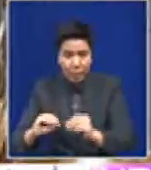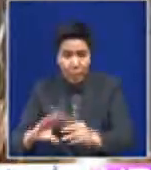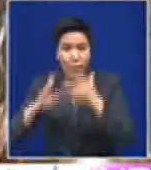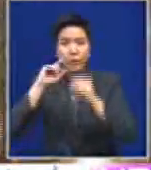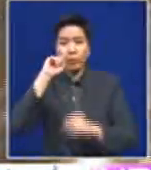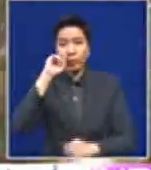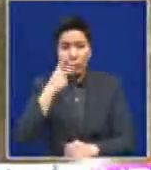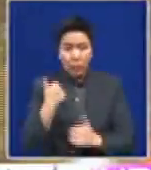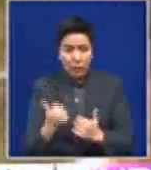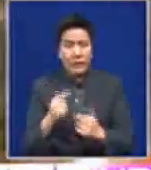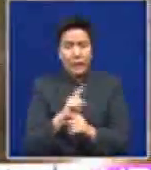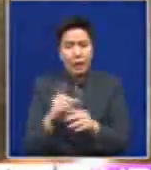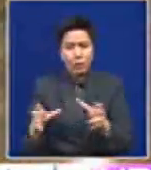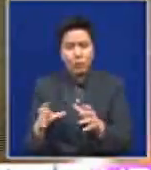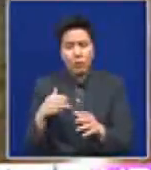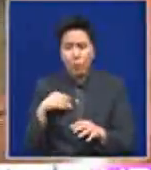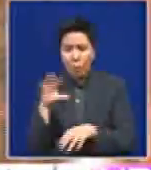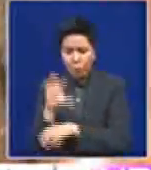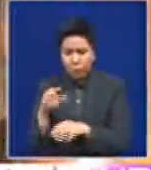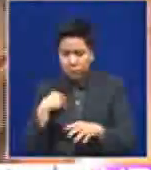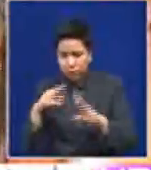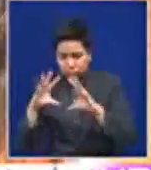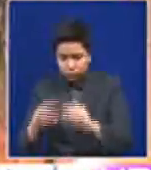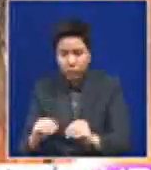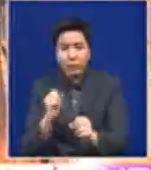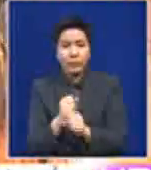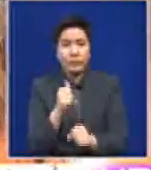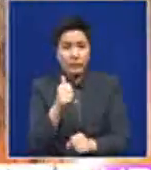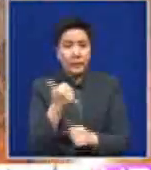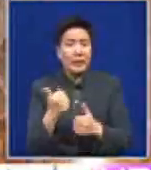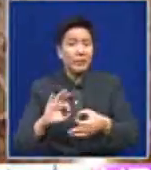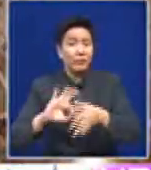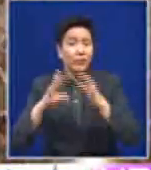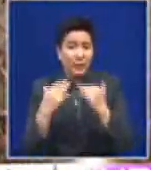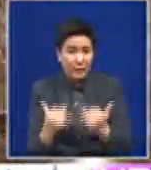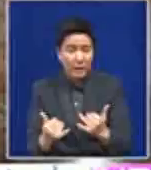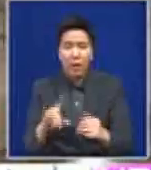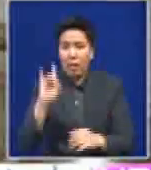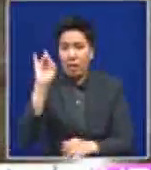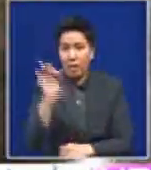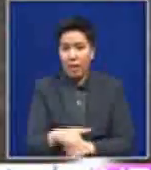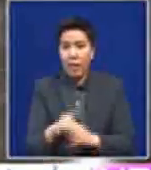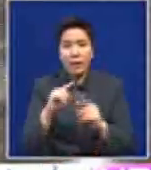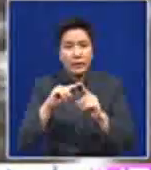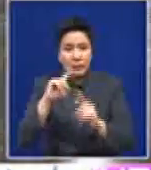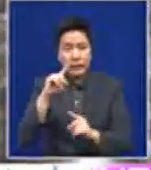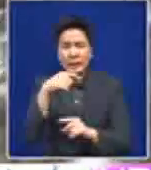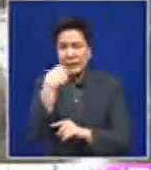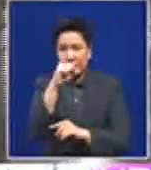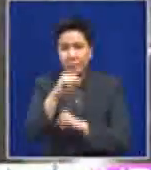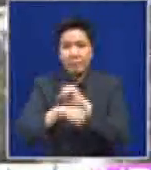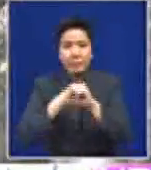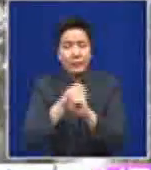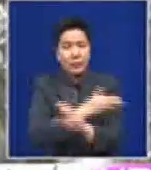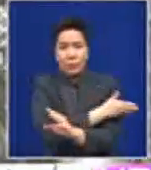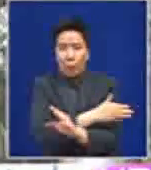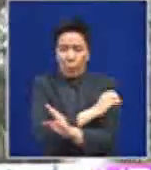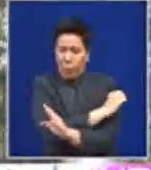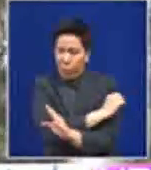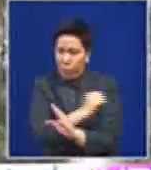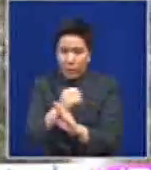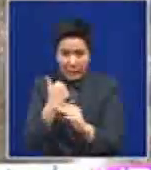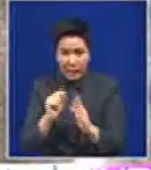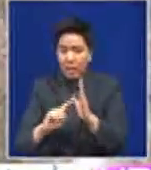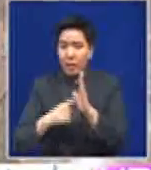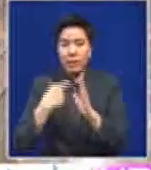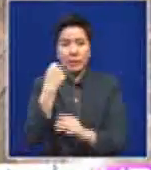ต่ยังอยู่ในวงที่จำกัดไว้เหตุการณ์ไฟป่าครั้งนี้นับเป็นครั้งรุนแรงที่สุดในรอบ10ปีในพื้นที่ป่าและสวนผล